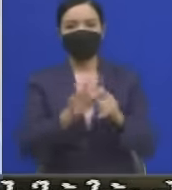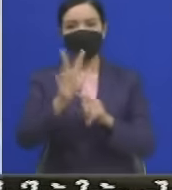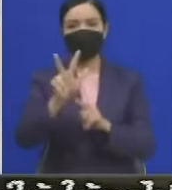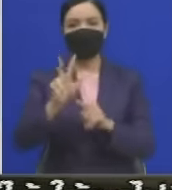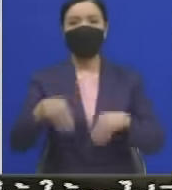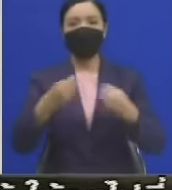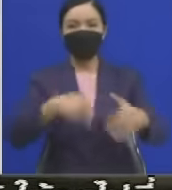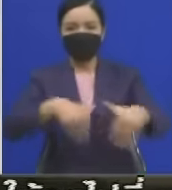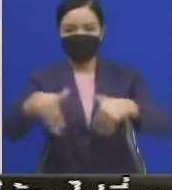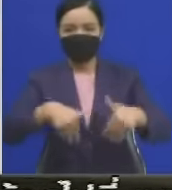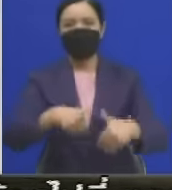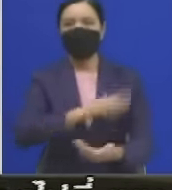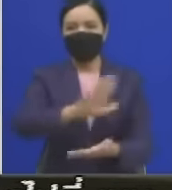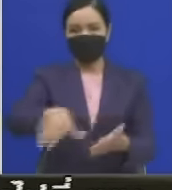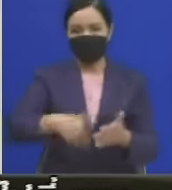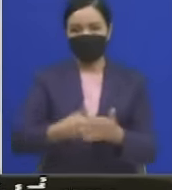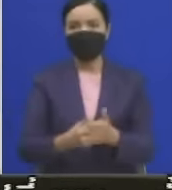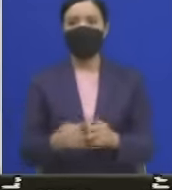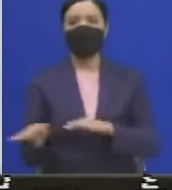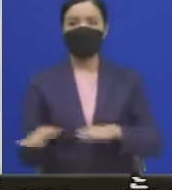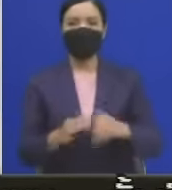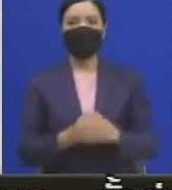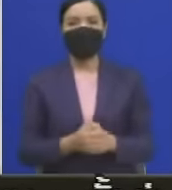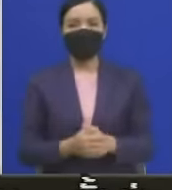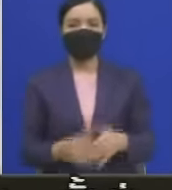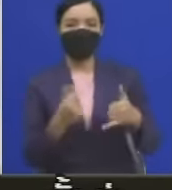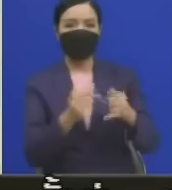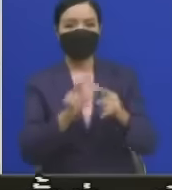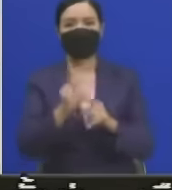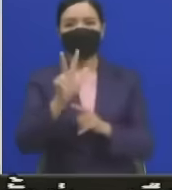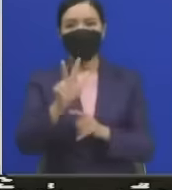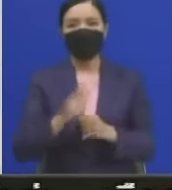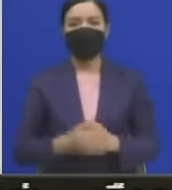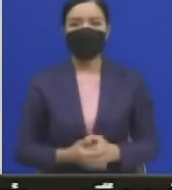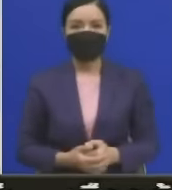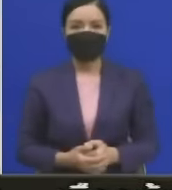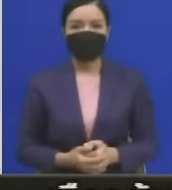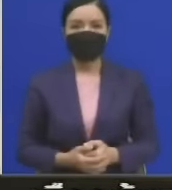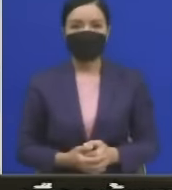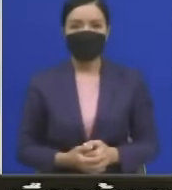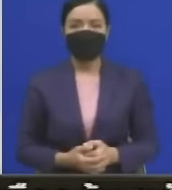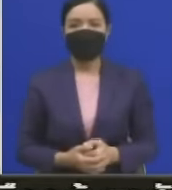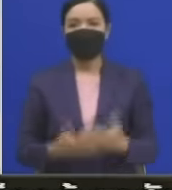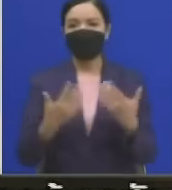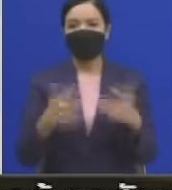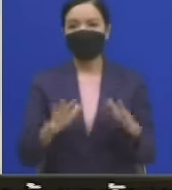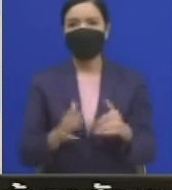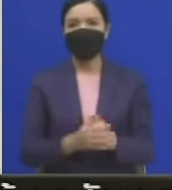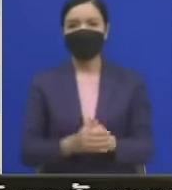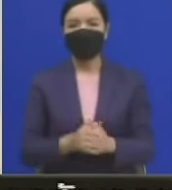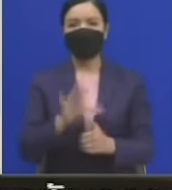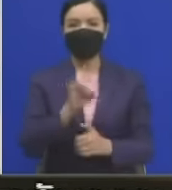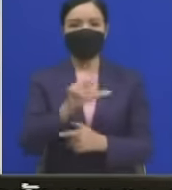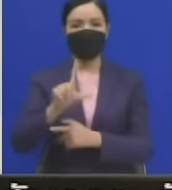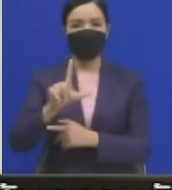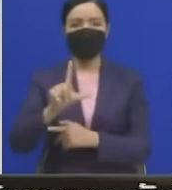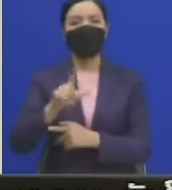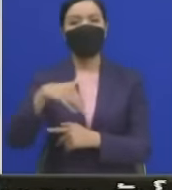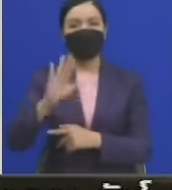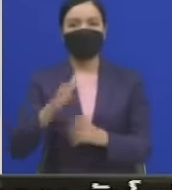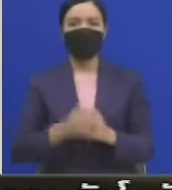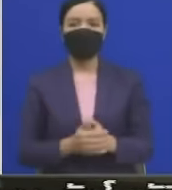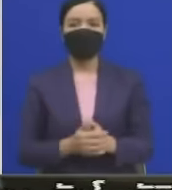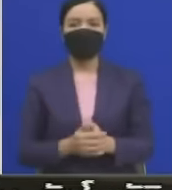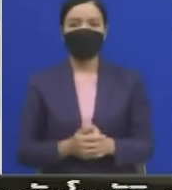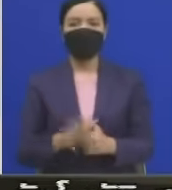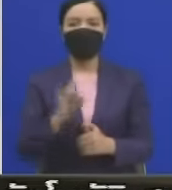ให้มากที่สุดเท่าที่จะทำได้อันนี้เข็ม3นี่มันก็ไปแล้วประมาณ8ล้านกว่าโดสหรือ8ล้าน